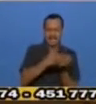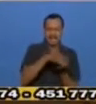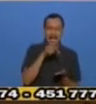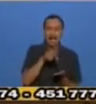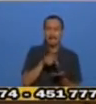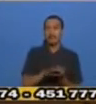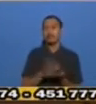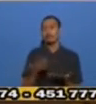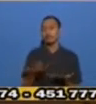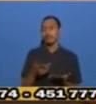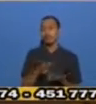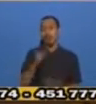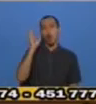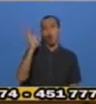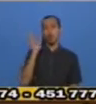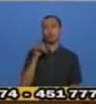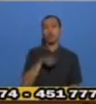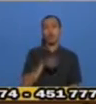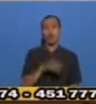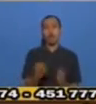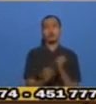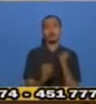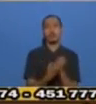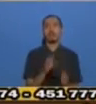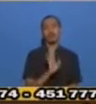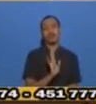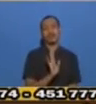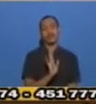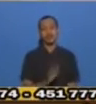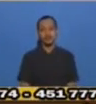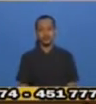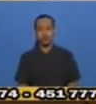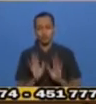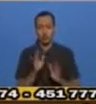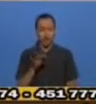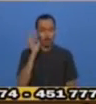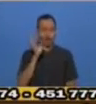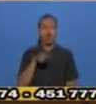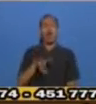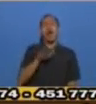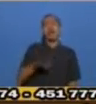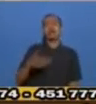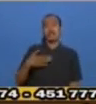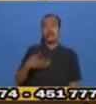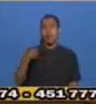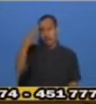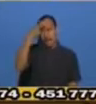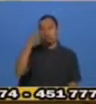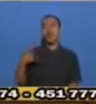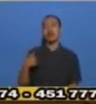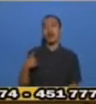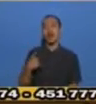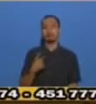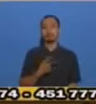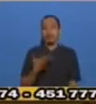orang tua tidak support dan mengatakan bahwa anak saya punya penyakit gitu. Jadi karena orang tuanya? Ya, karena orang tuanya mengatakan anak saya punya penyakit, gak usah saja gitu.